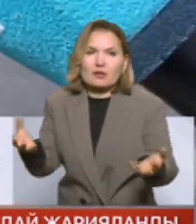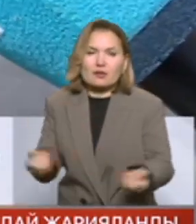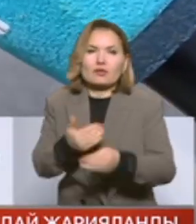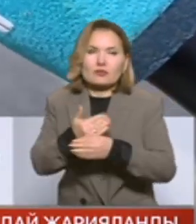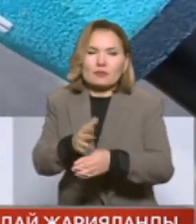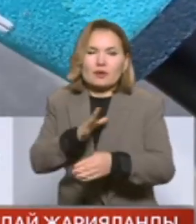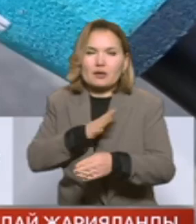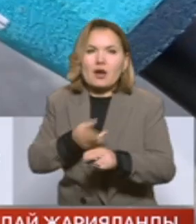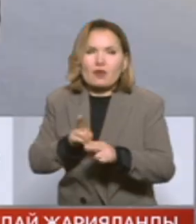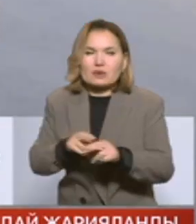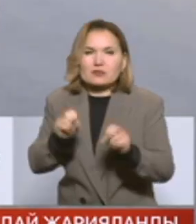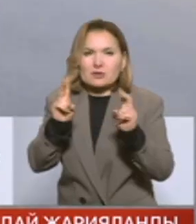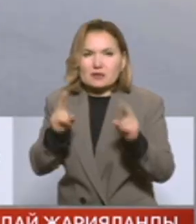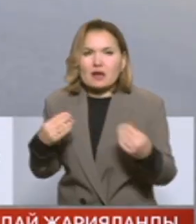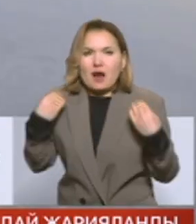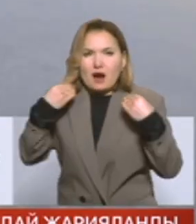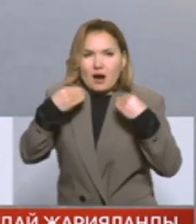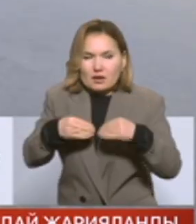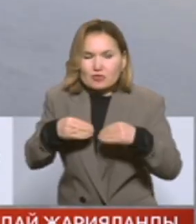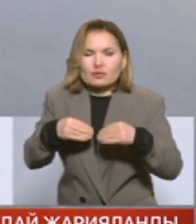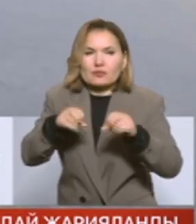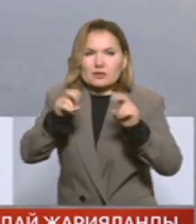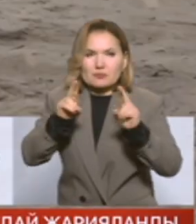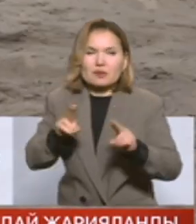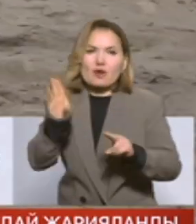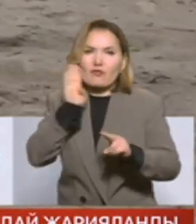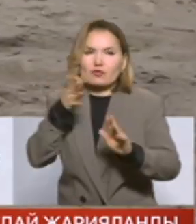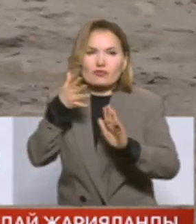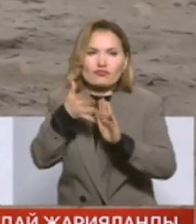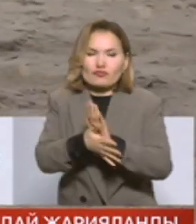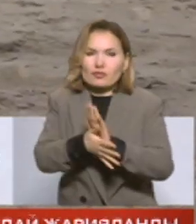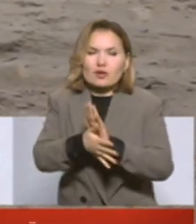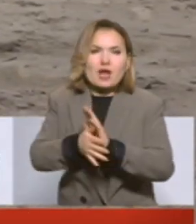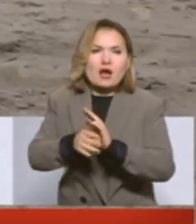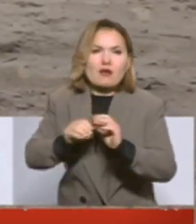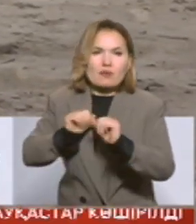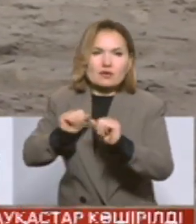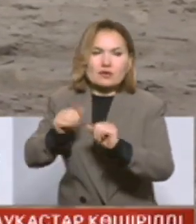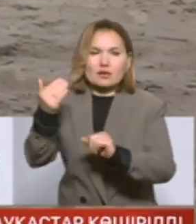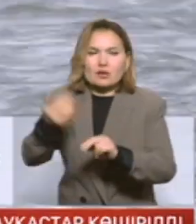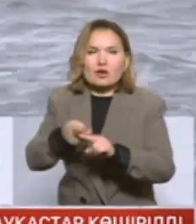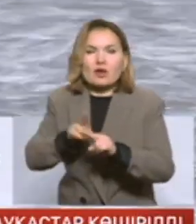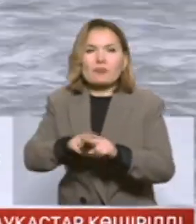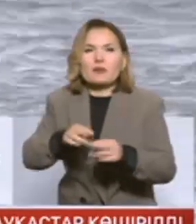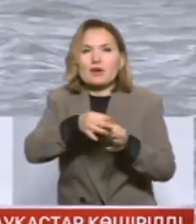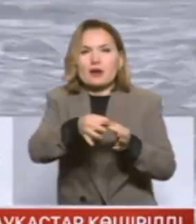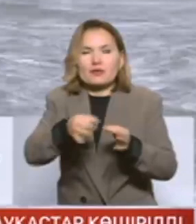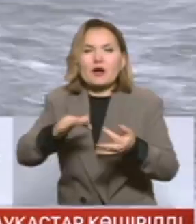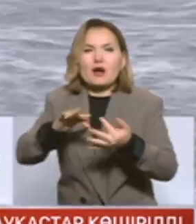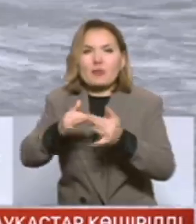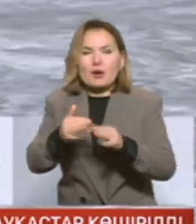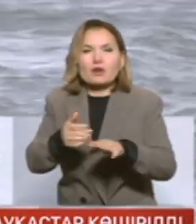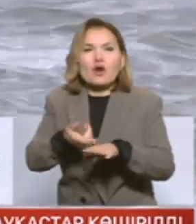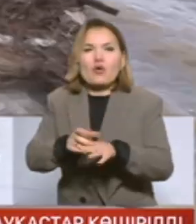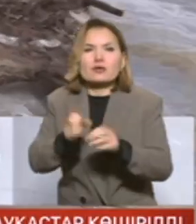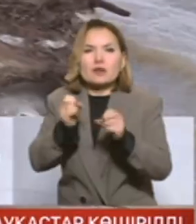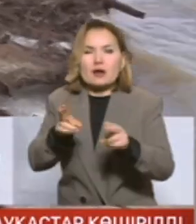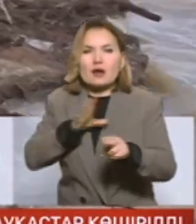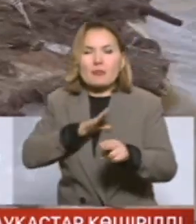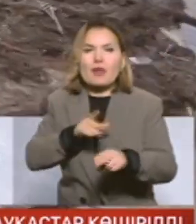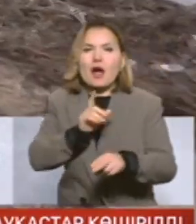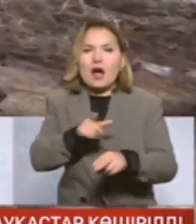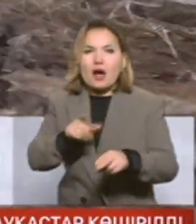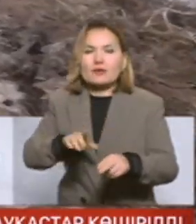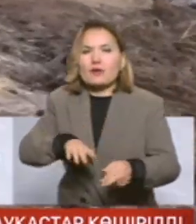Былай жоқ, мына костюм су өткізбейді. Соңғы күндері Үшағаш, Үшана, Қалдығайта ауылдарына да қауіп төніп, тұрғындар